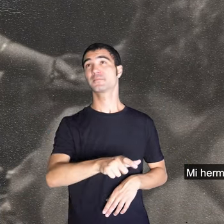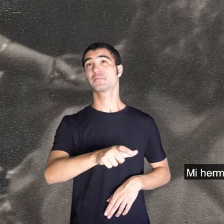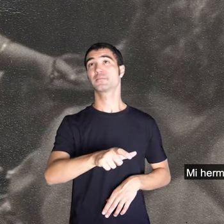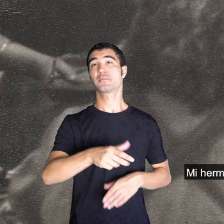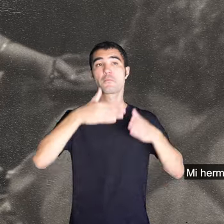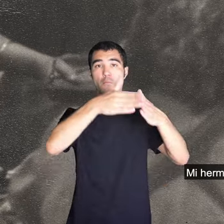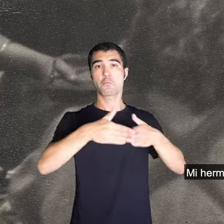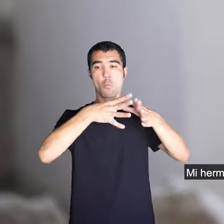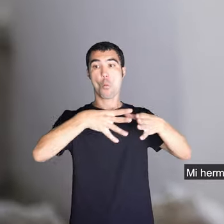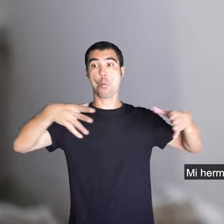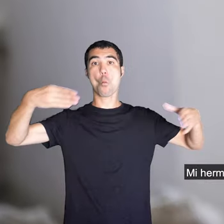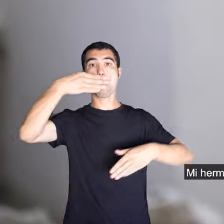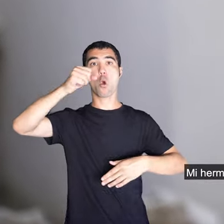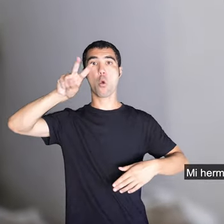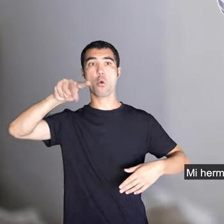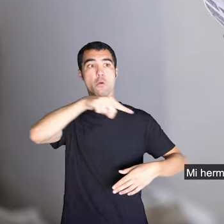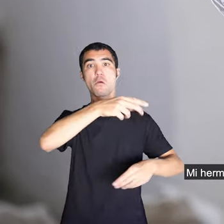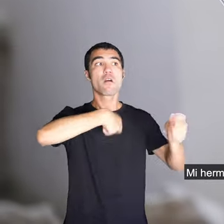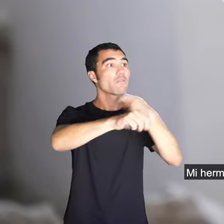per aquesta barca de bou, que no tenien,